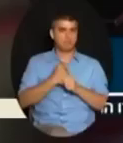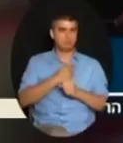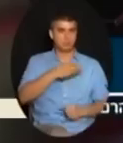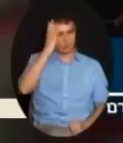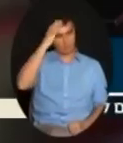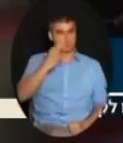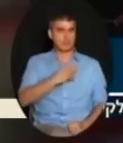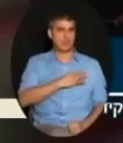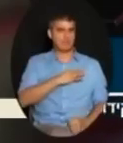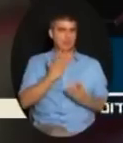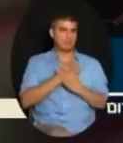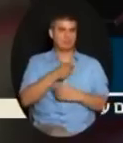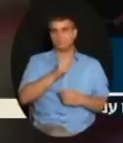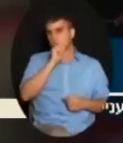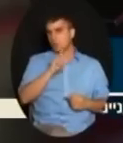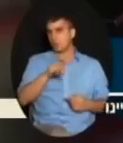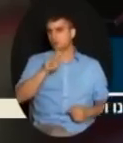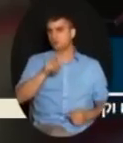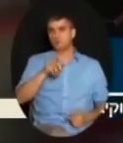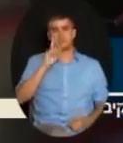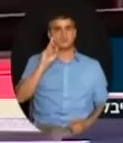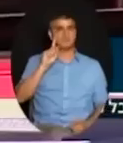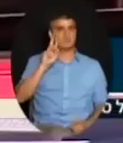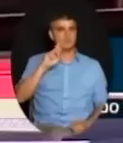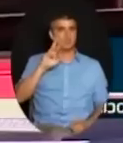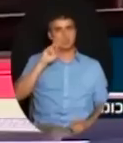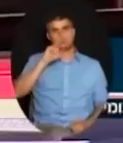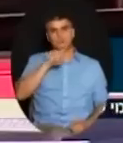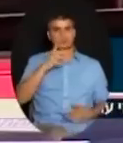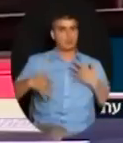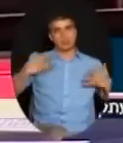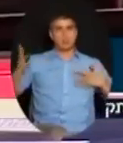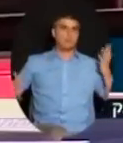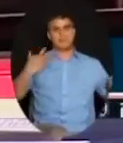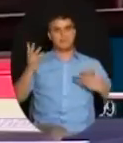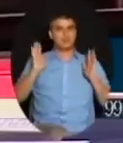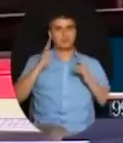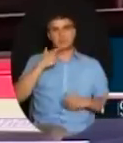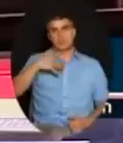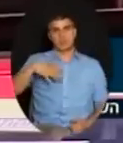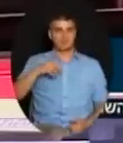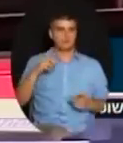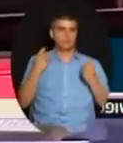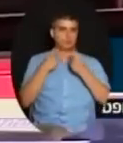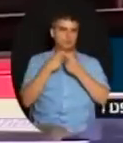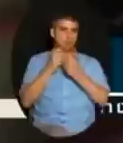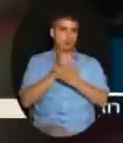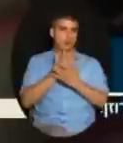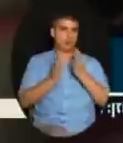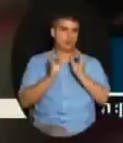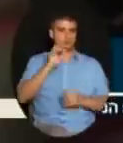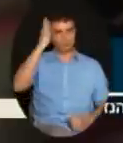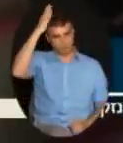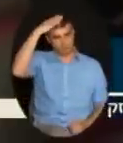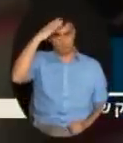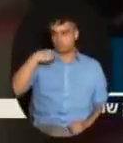לאולמרט עוול בתיק הזה, שאולי השופט דוד רוזן היה להוט מדי, חריף מדי, בכל הנוגע להכרעת הדין של